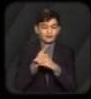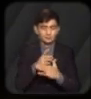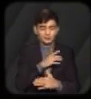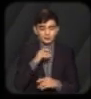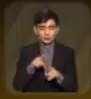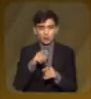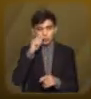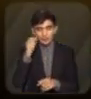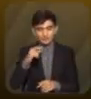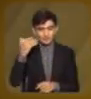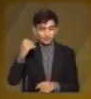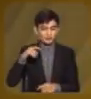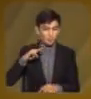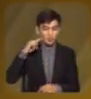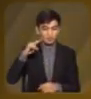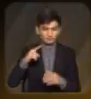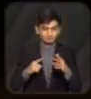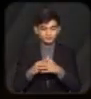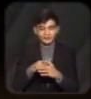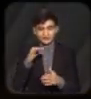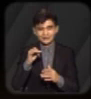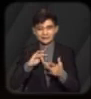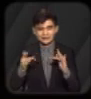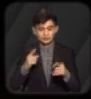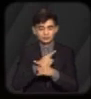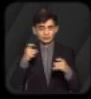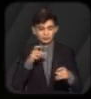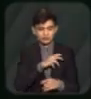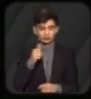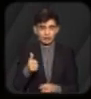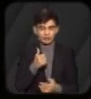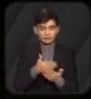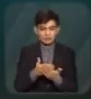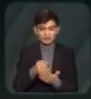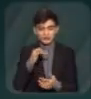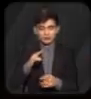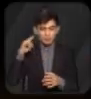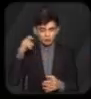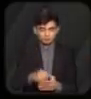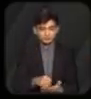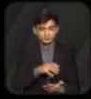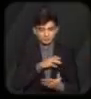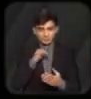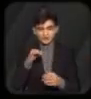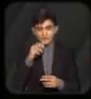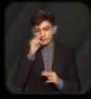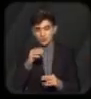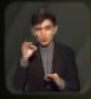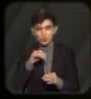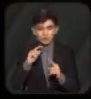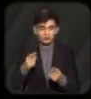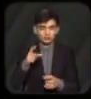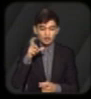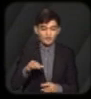в украинский «Боинг». Кадры появились в сети через несколько часов после падения самолета. В чем конкретно обвиняют задержанного,